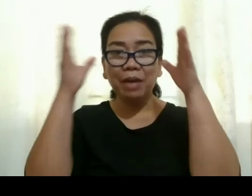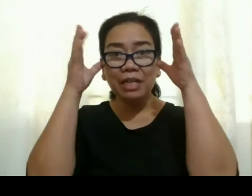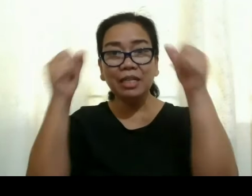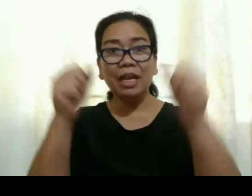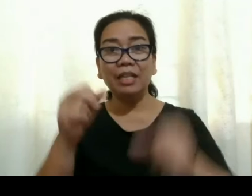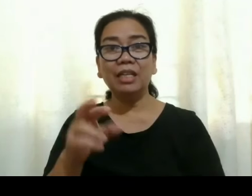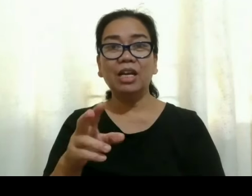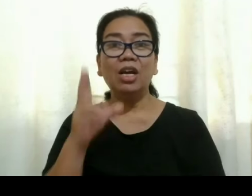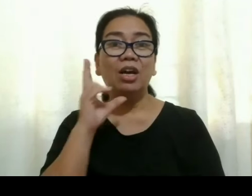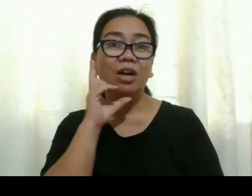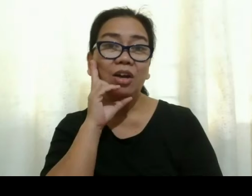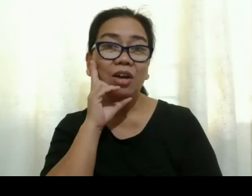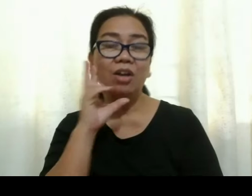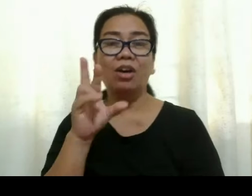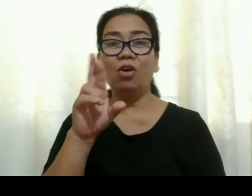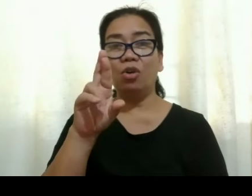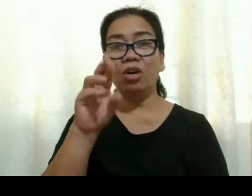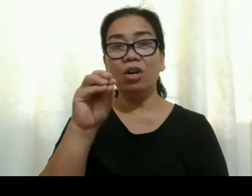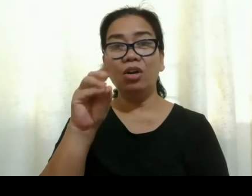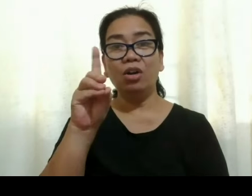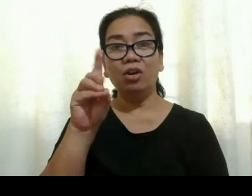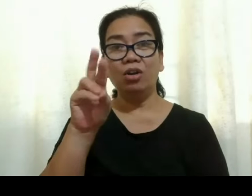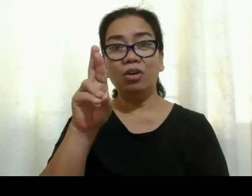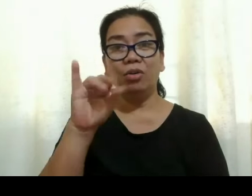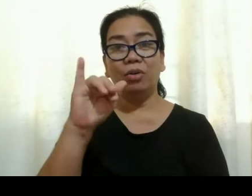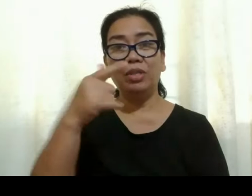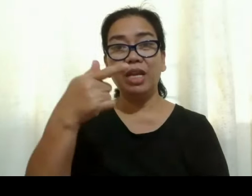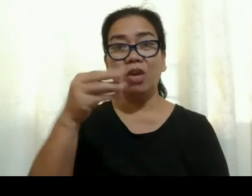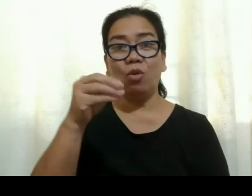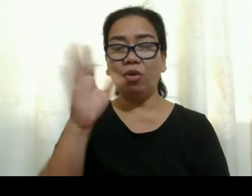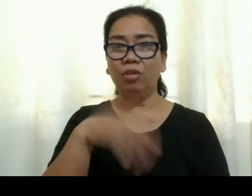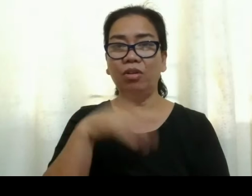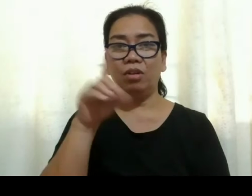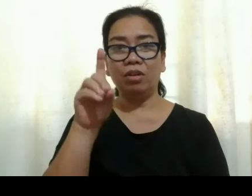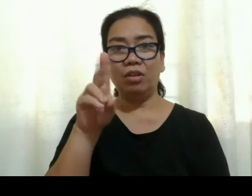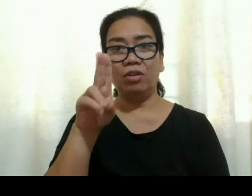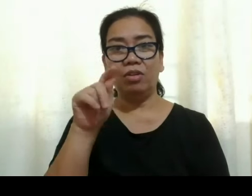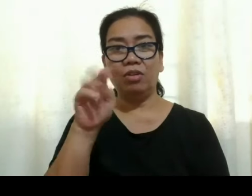si President or Rodrigo